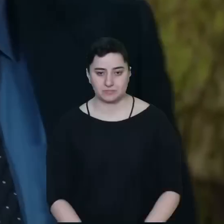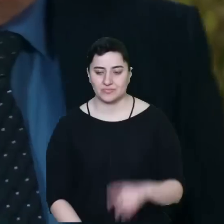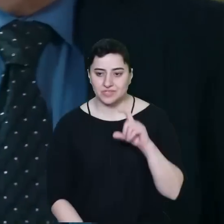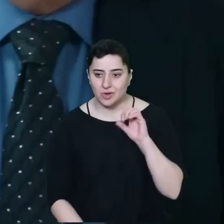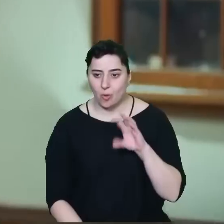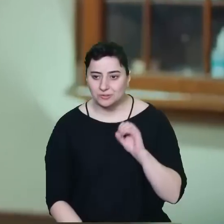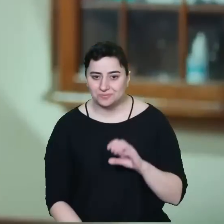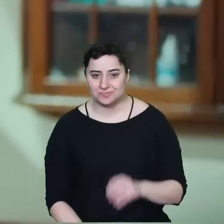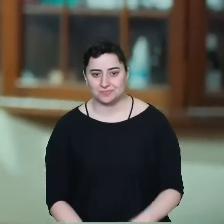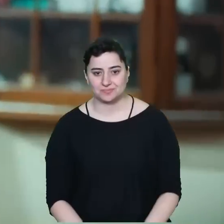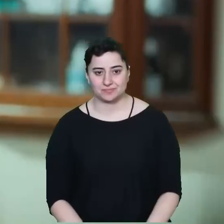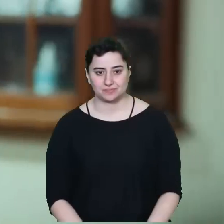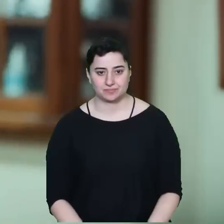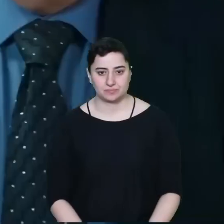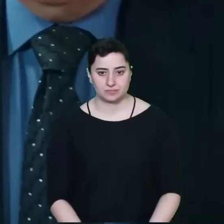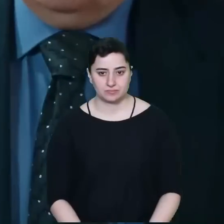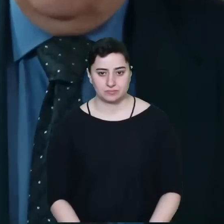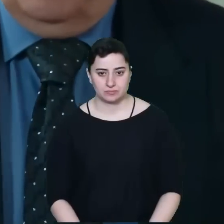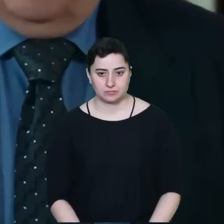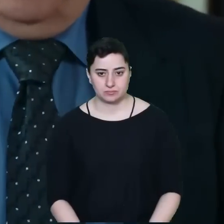Cahit hocam.